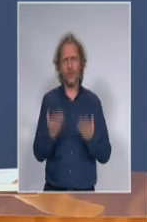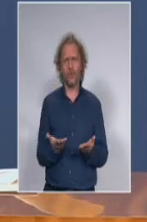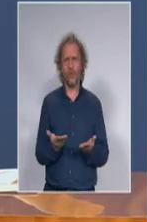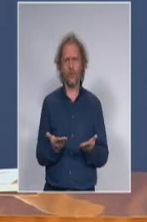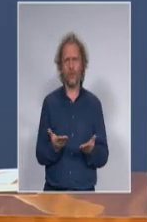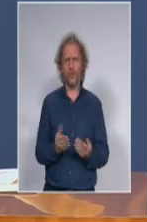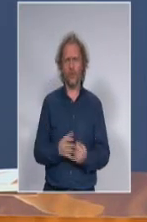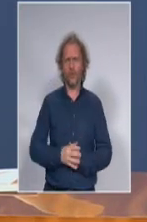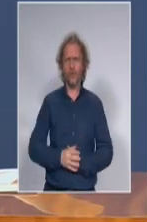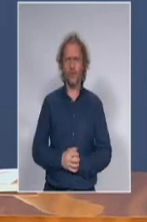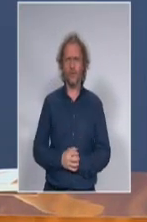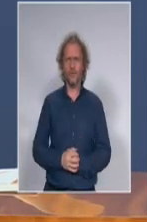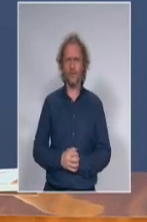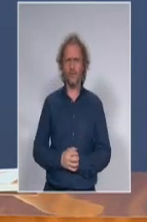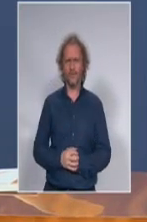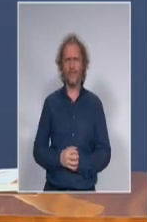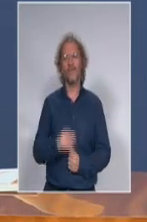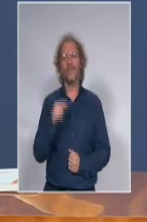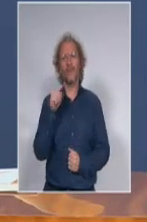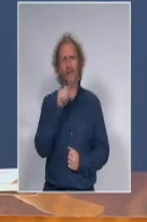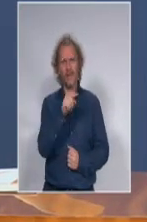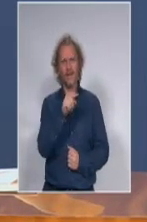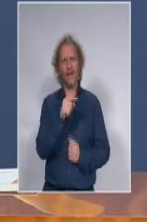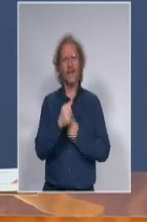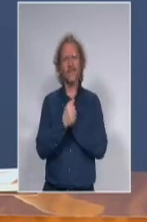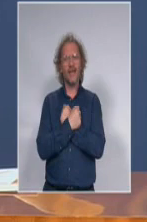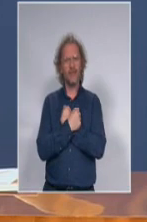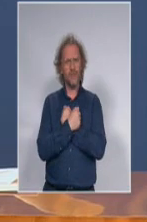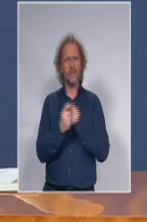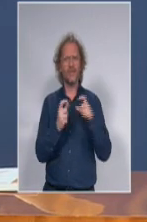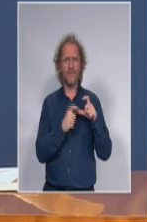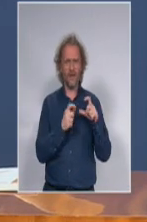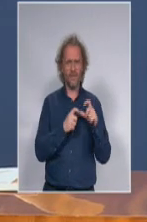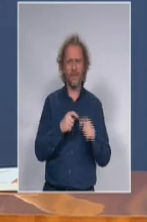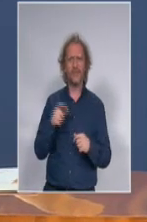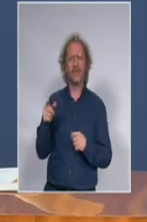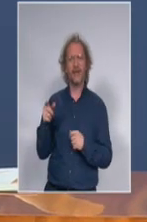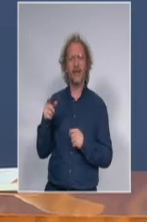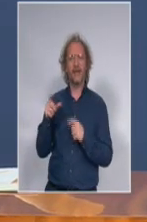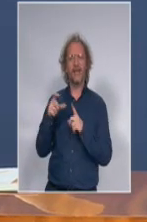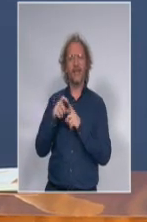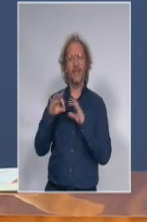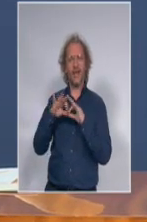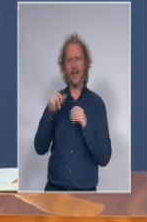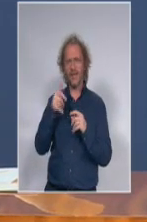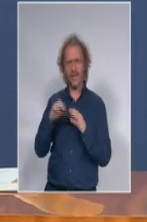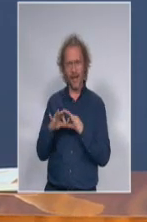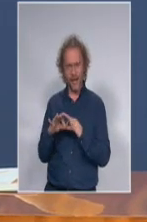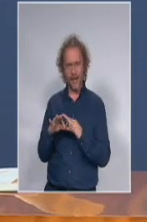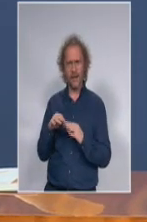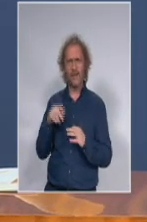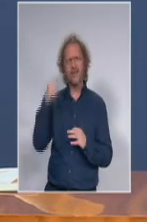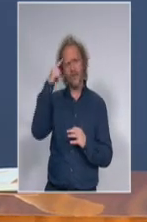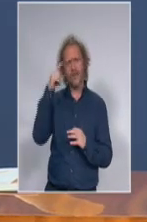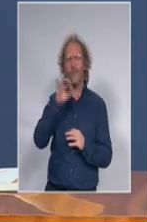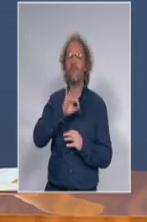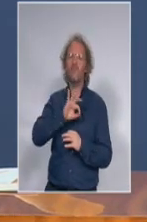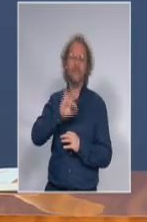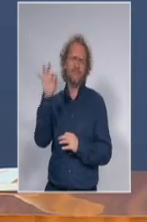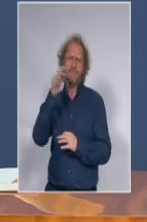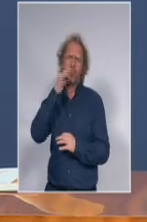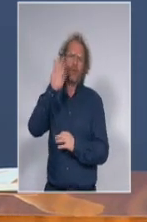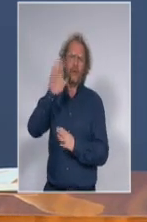Zlatibor Stevanović i Darija to znaju mnogo bolje nego ja, dakle nemamo mi